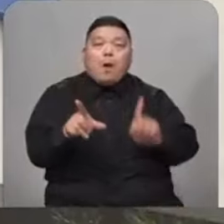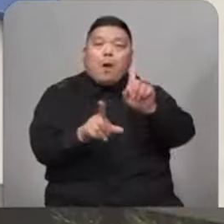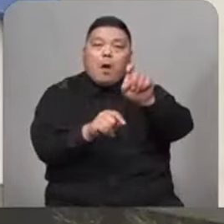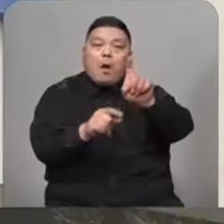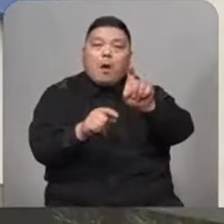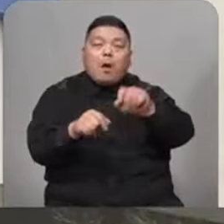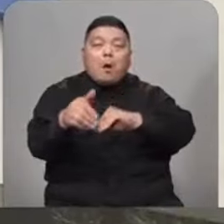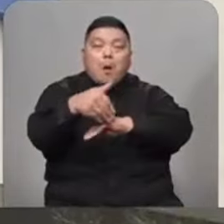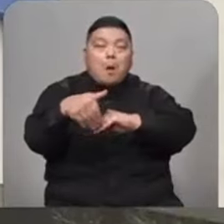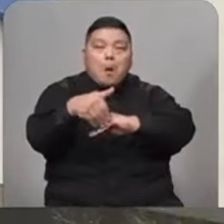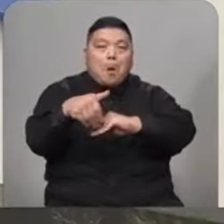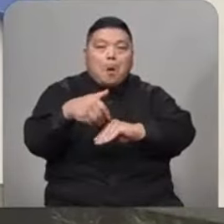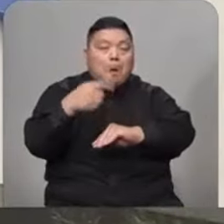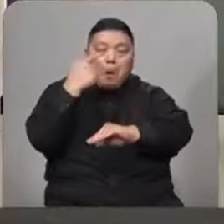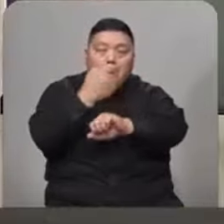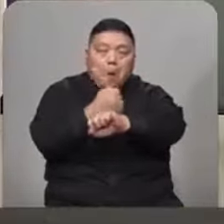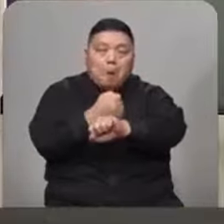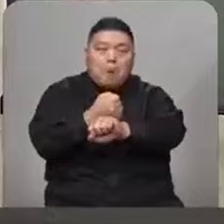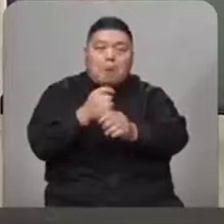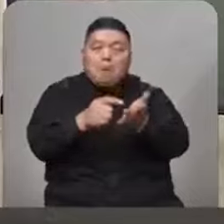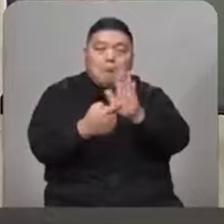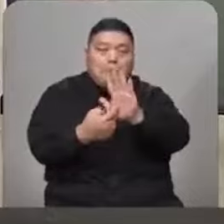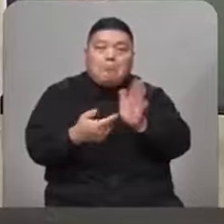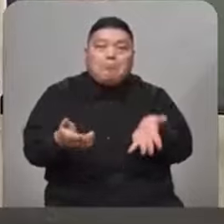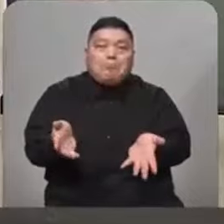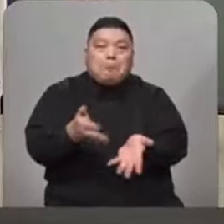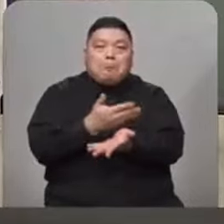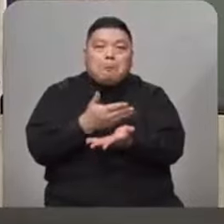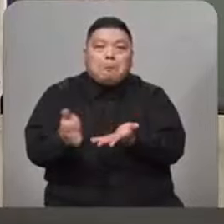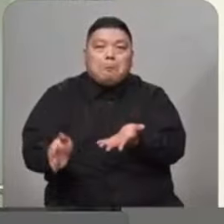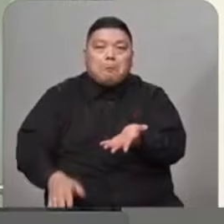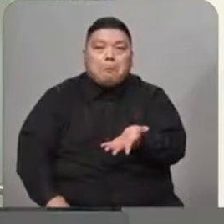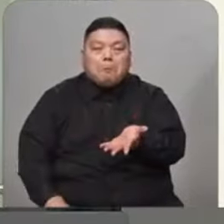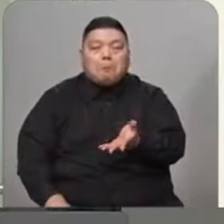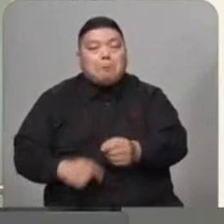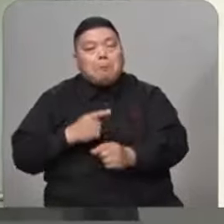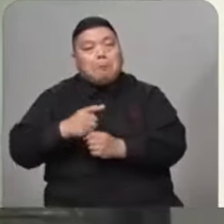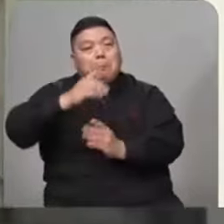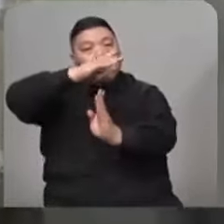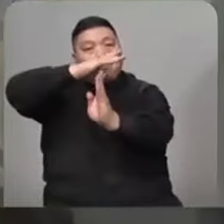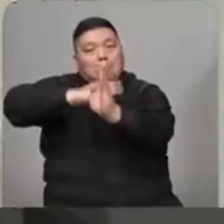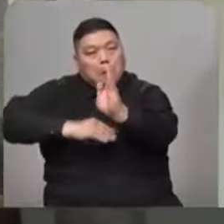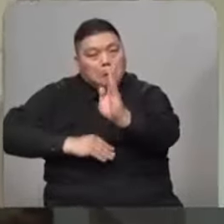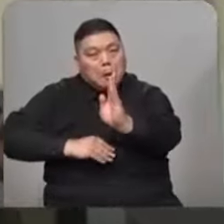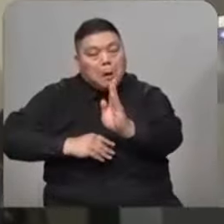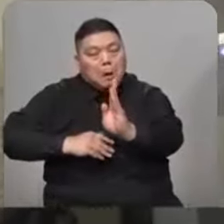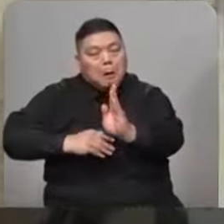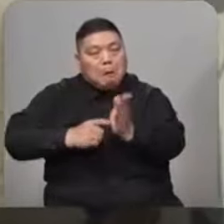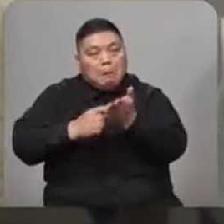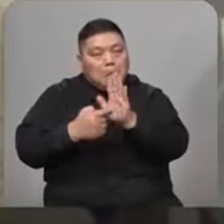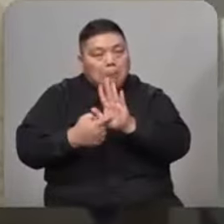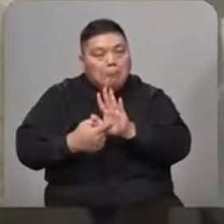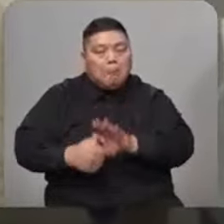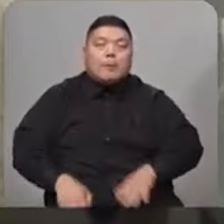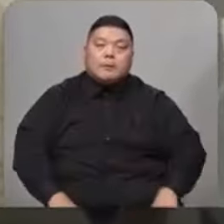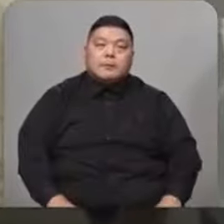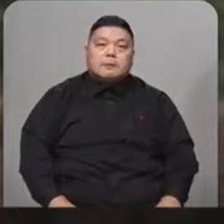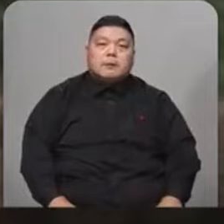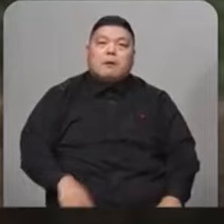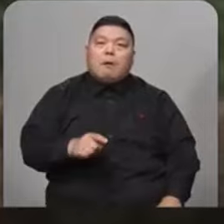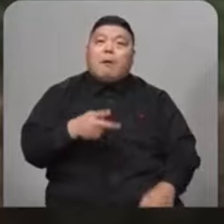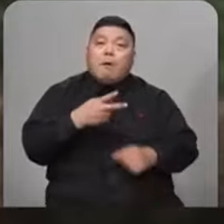관련 용역 결과는 아직도 나오지 않고 있 입니다 일러야 내년 하반기에나 나올 전망입니다 하지만